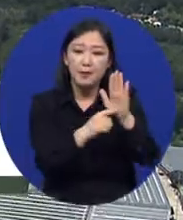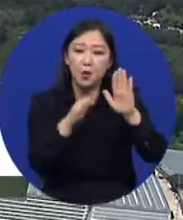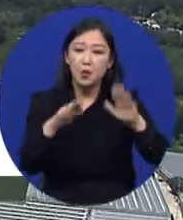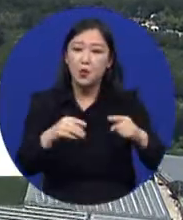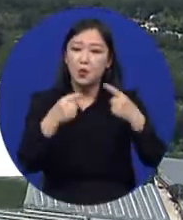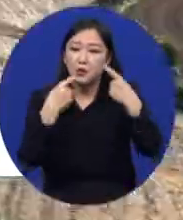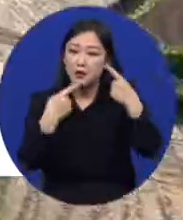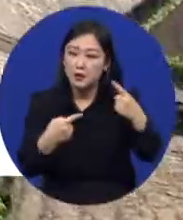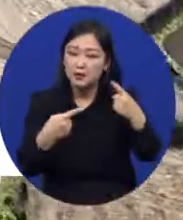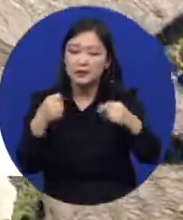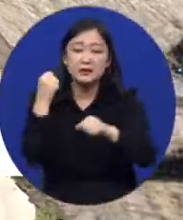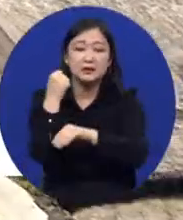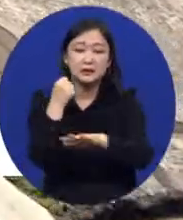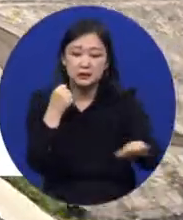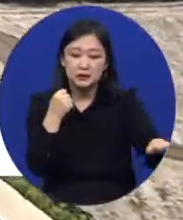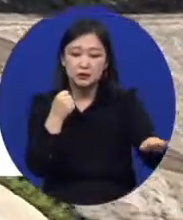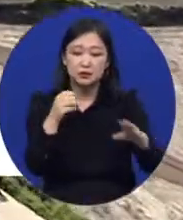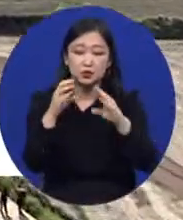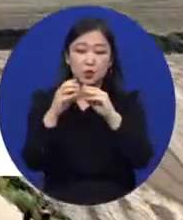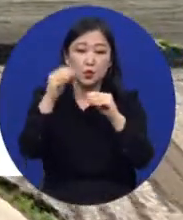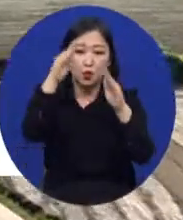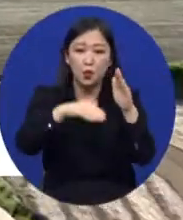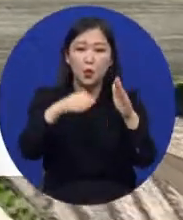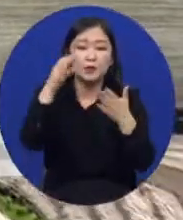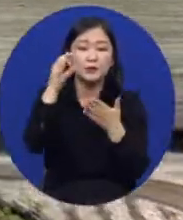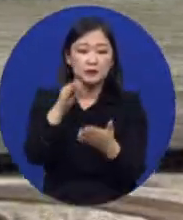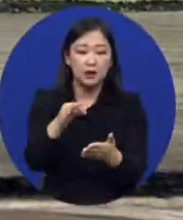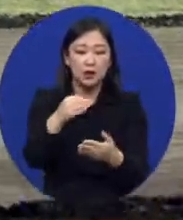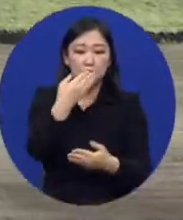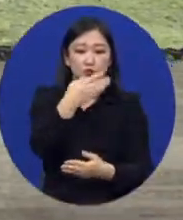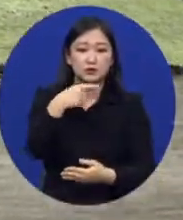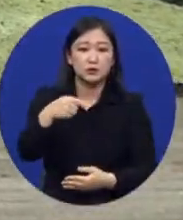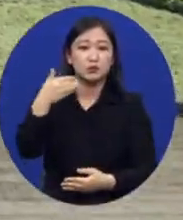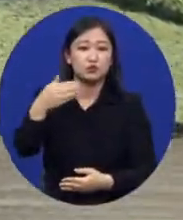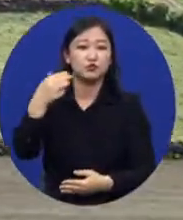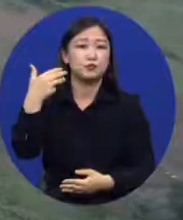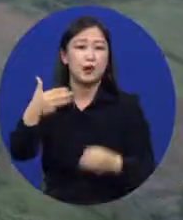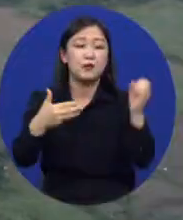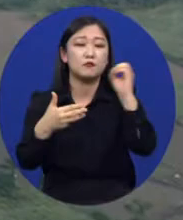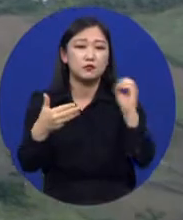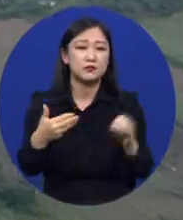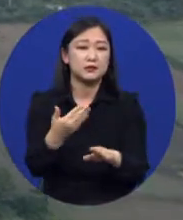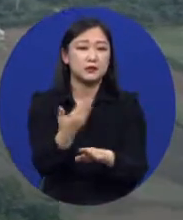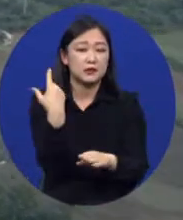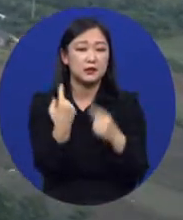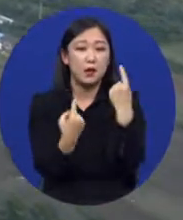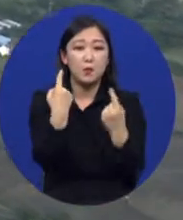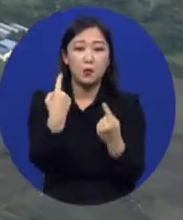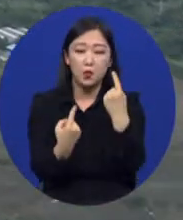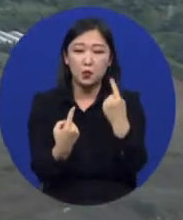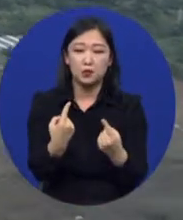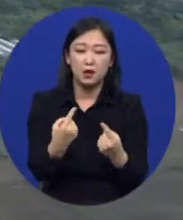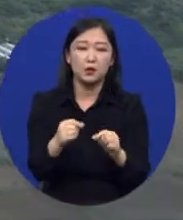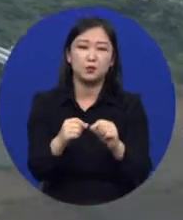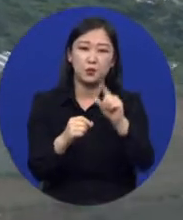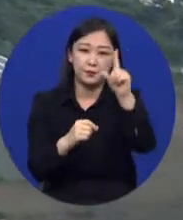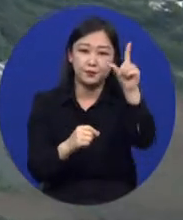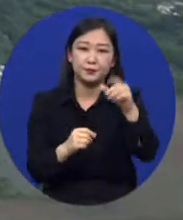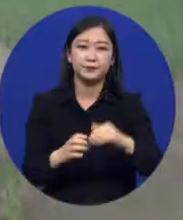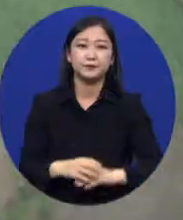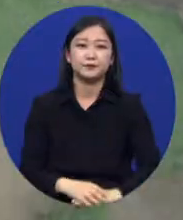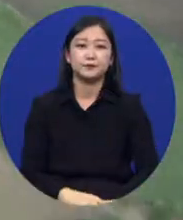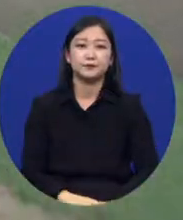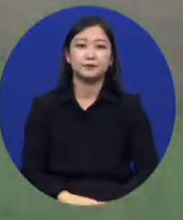기준 개별공시지가 상승률은 평균 9.9 8% 로 지난해 7.85 5% 보다 높았습니다